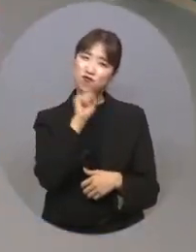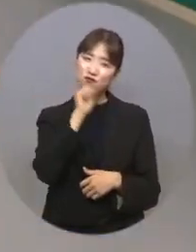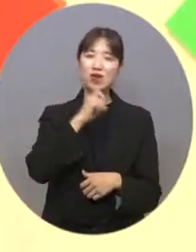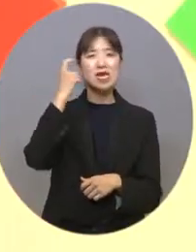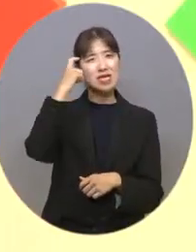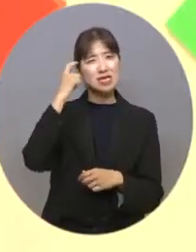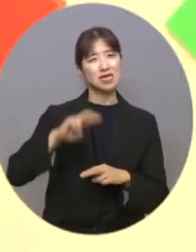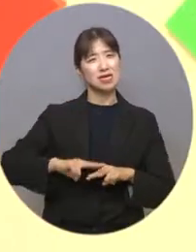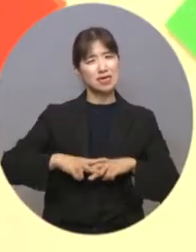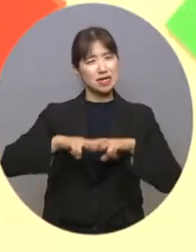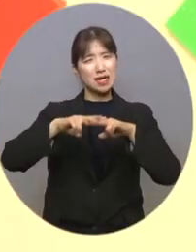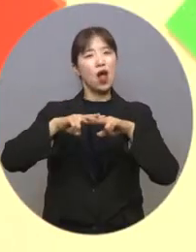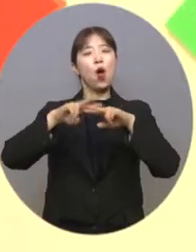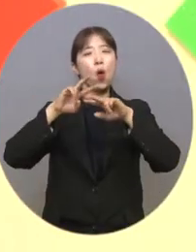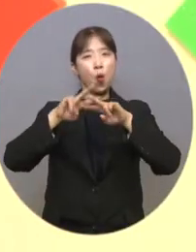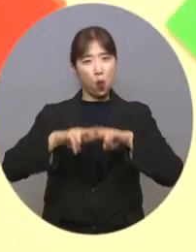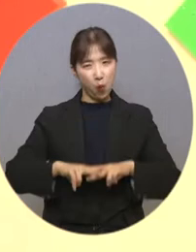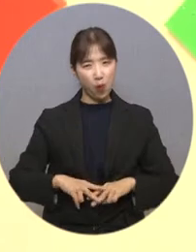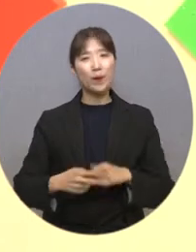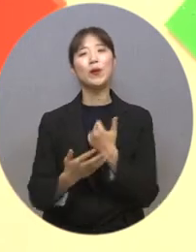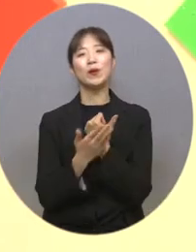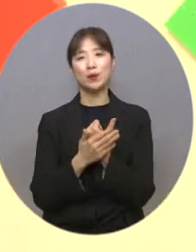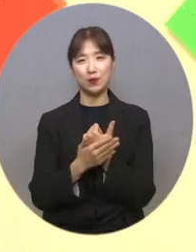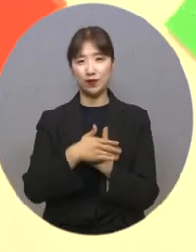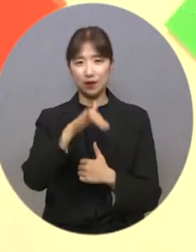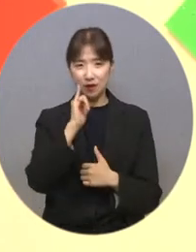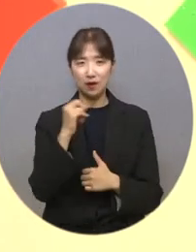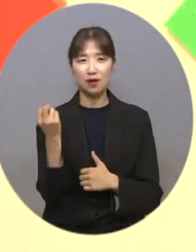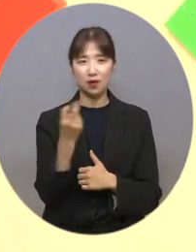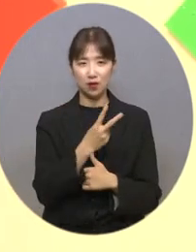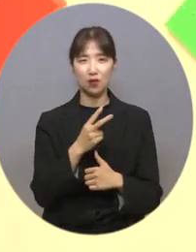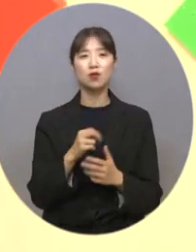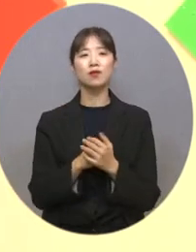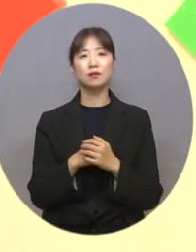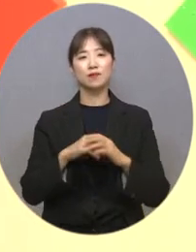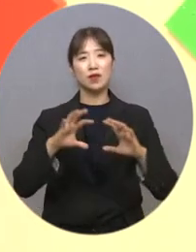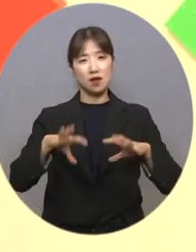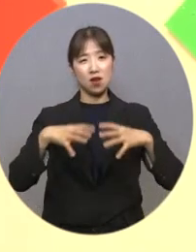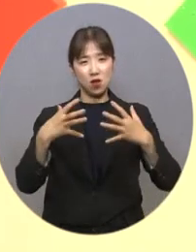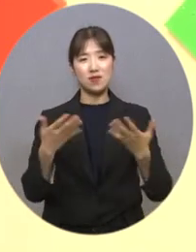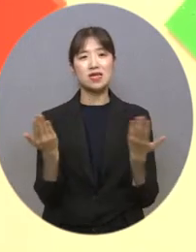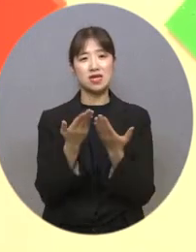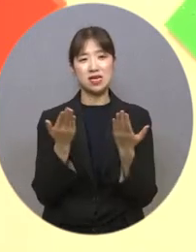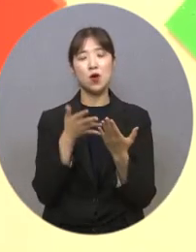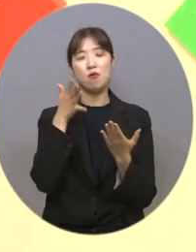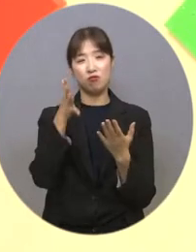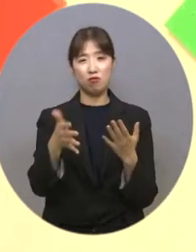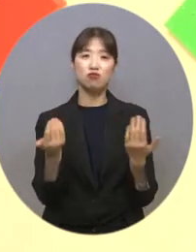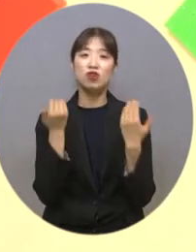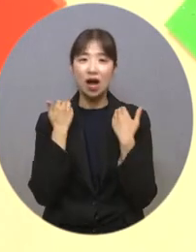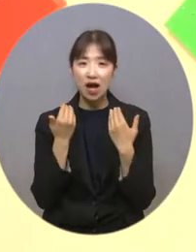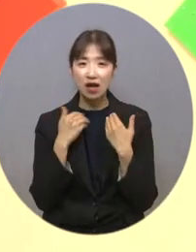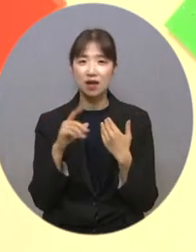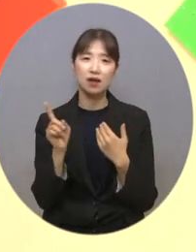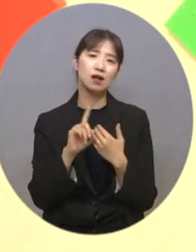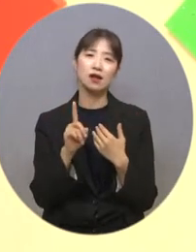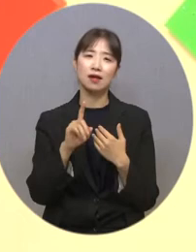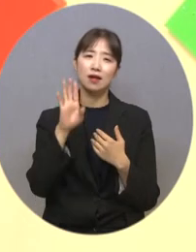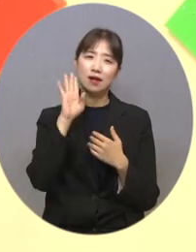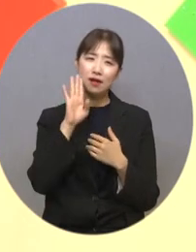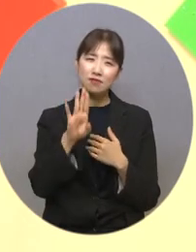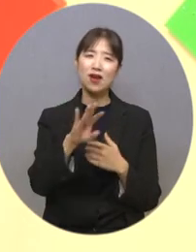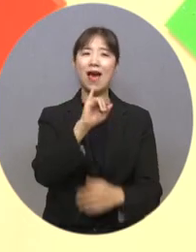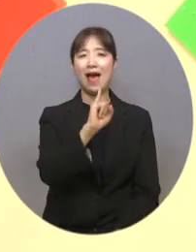해소에 이런 부분들에 도움을 주셨고요. 그에 또 글로벌 직업전문학교에서는 이제 앞으로